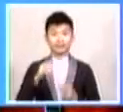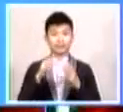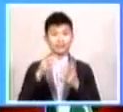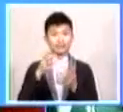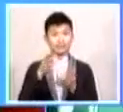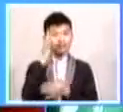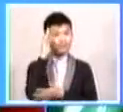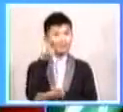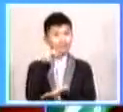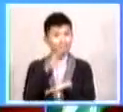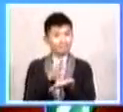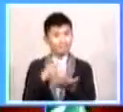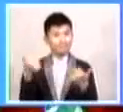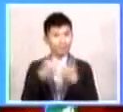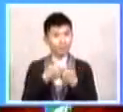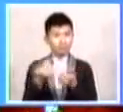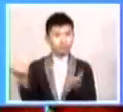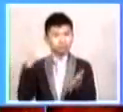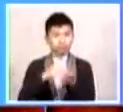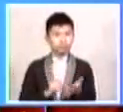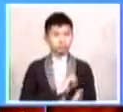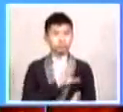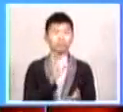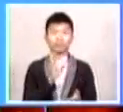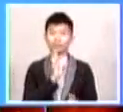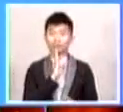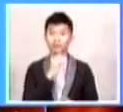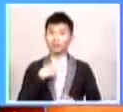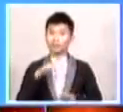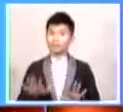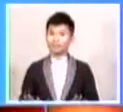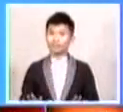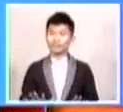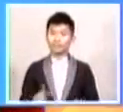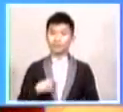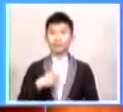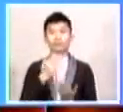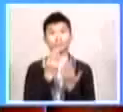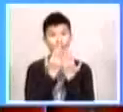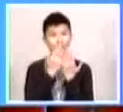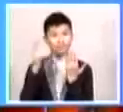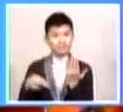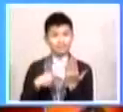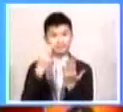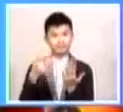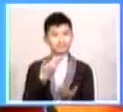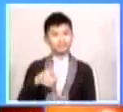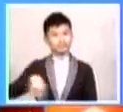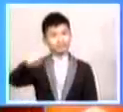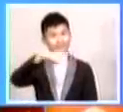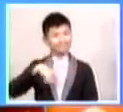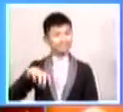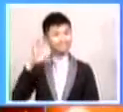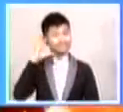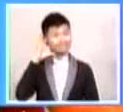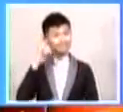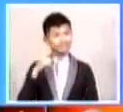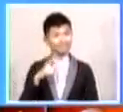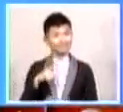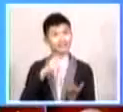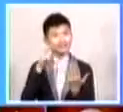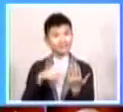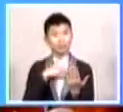发表会已经接近尾声，在这里我要念一首诗给大家听，它是我喜